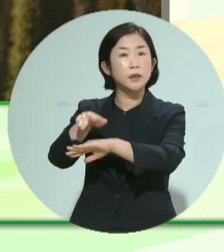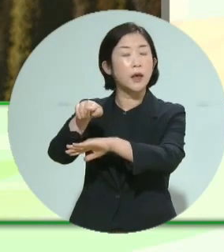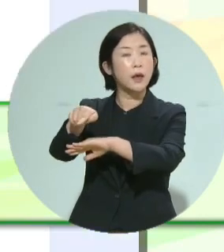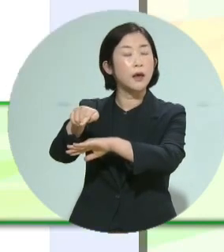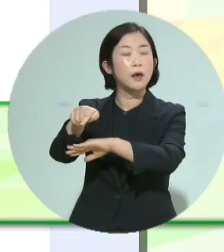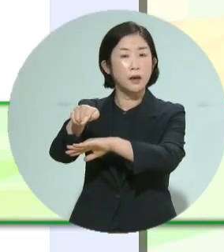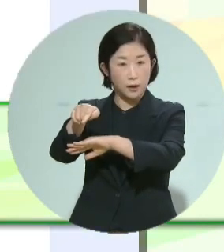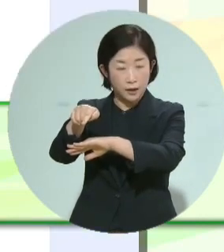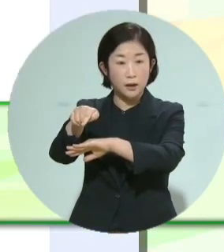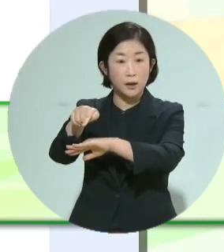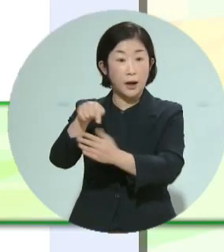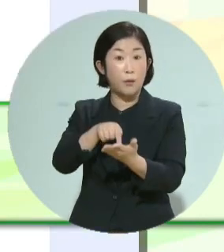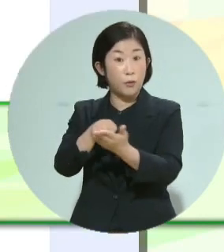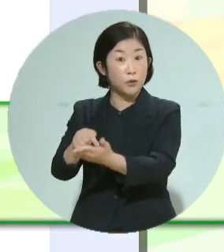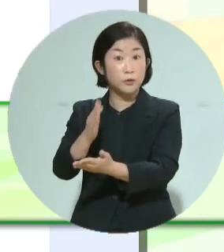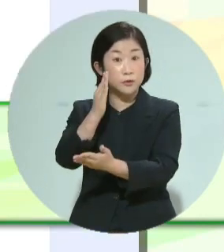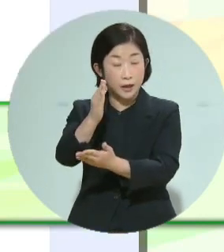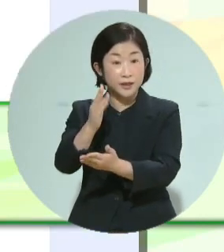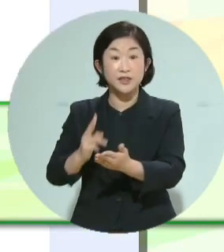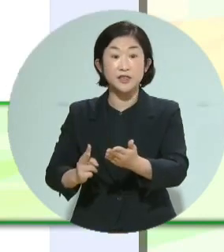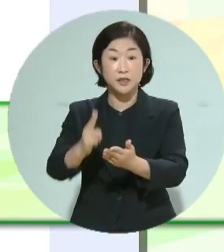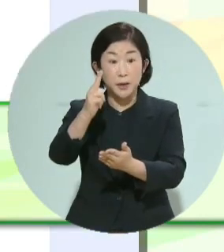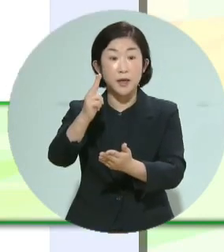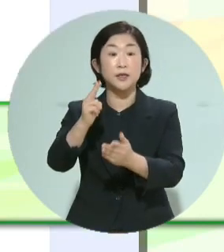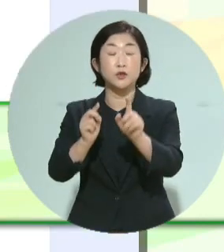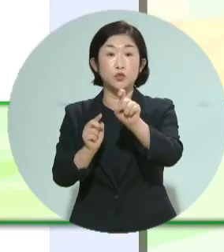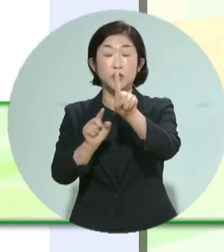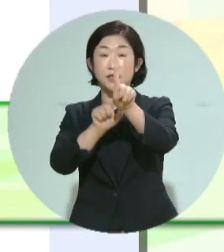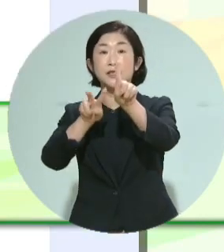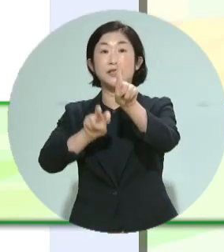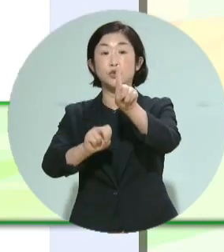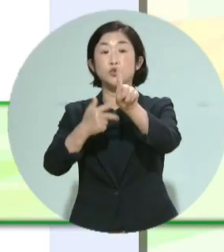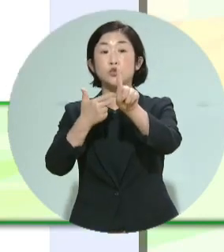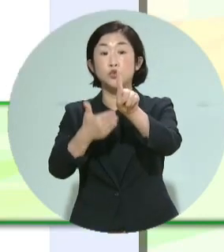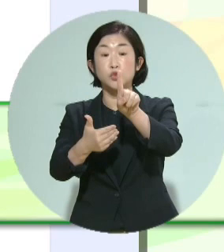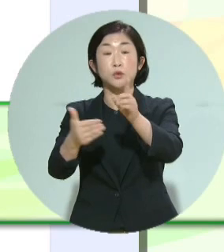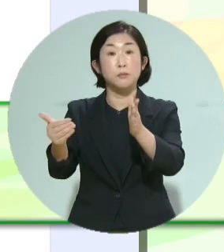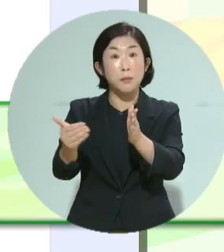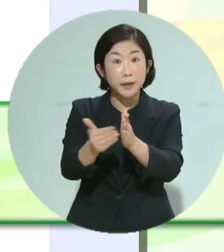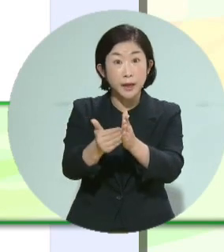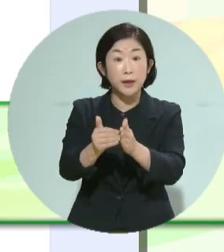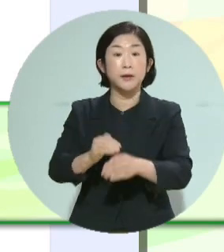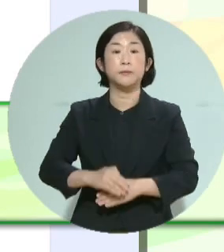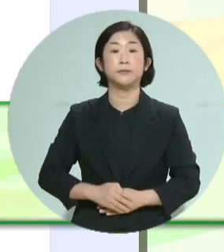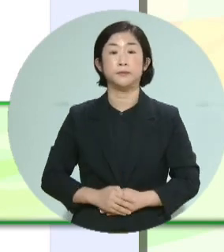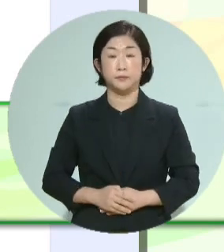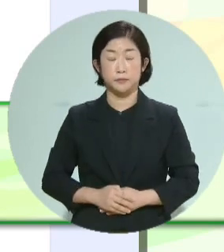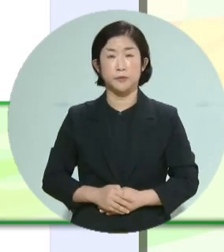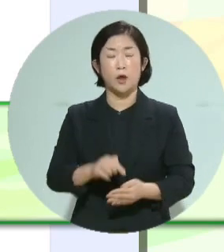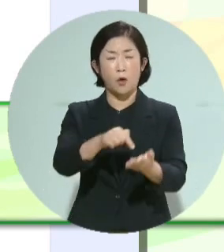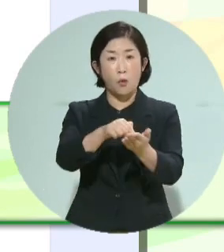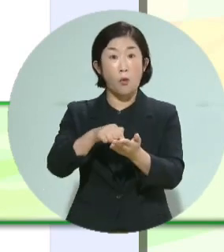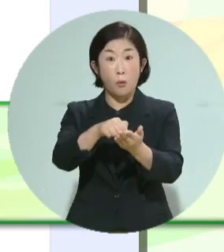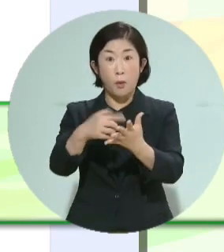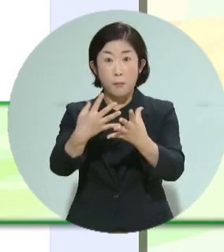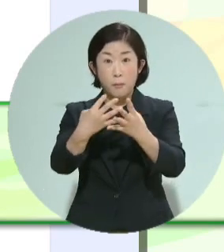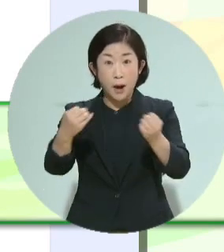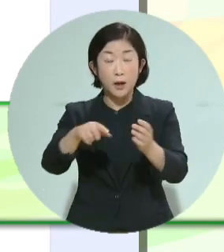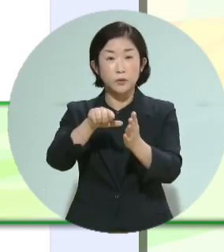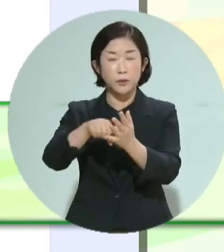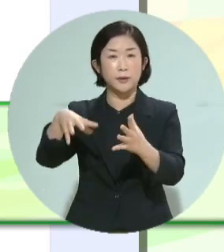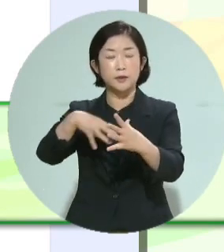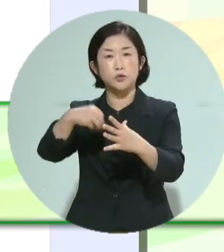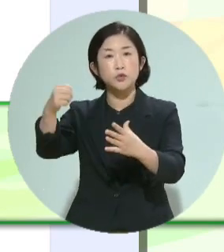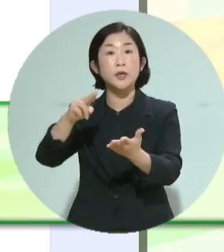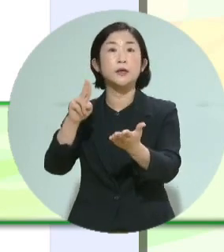受付フォームから今月29日火曜日までにお申し込みください。応募多数の場合は抽選